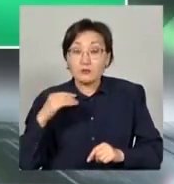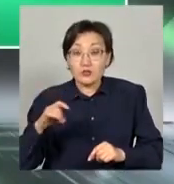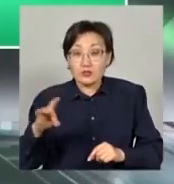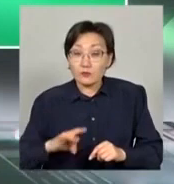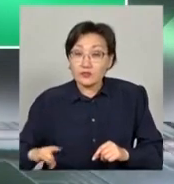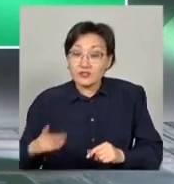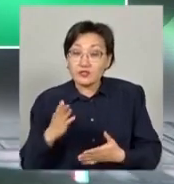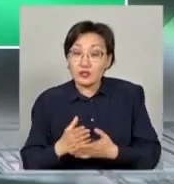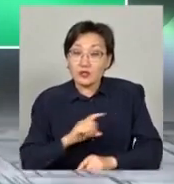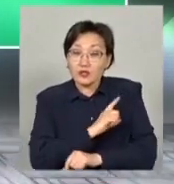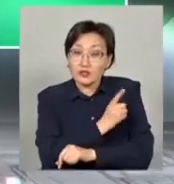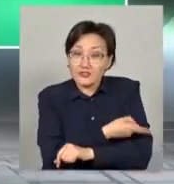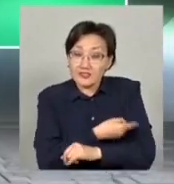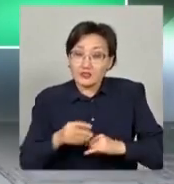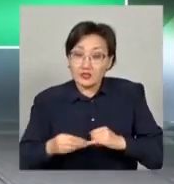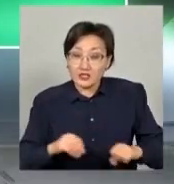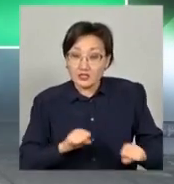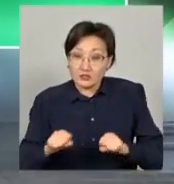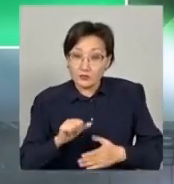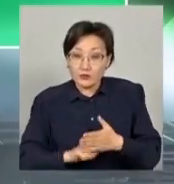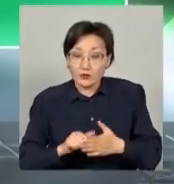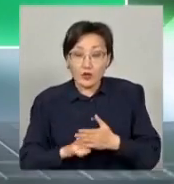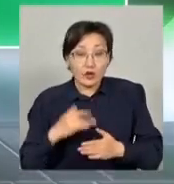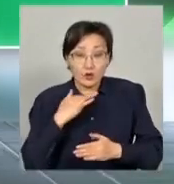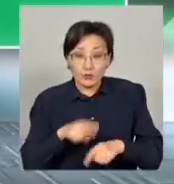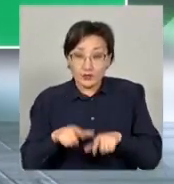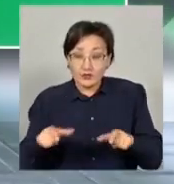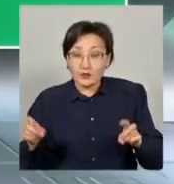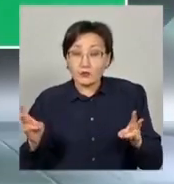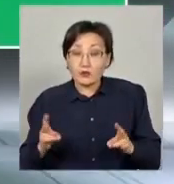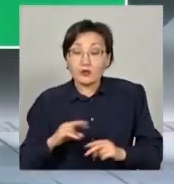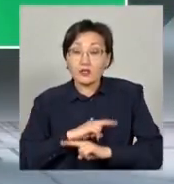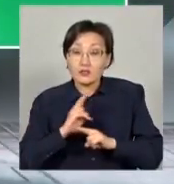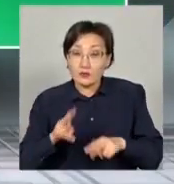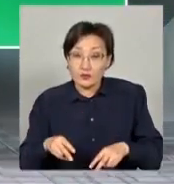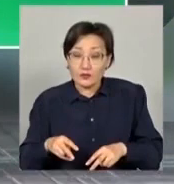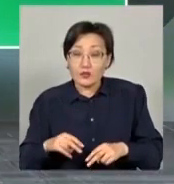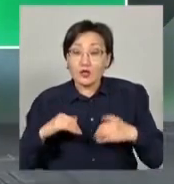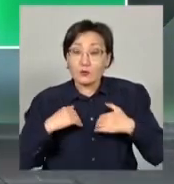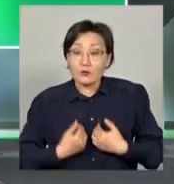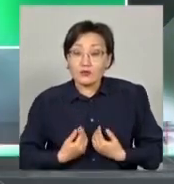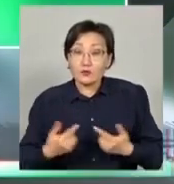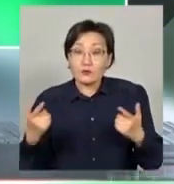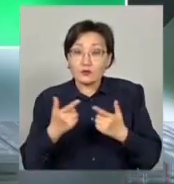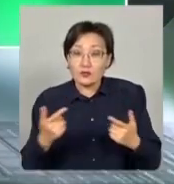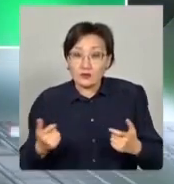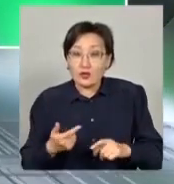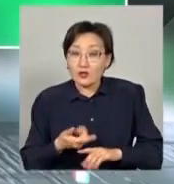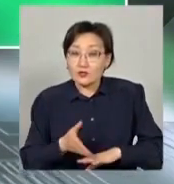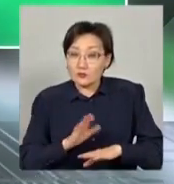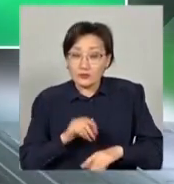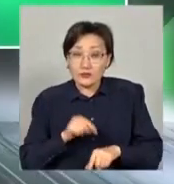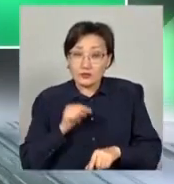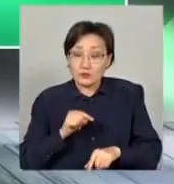Республикасында болған аса күшті жер сілкінісі салдарынан көптеген адамның қаза тапқаны туралы суыт хабарды зор күйзеліспен